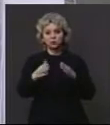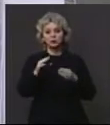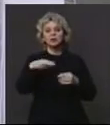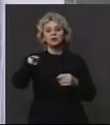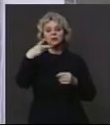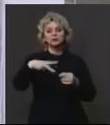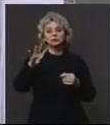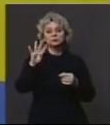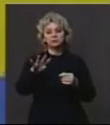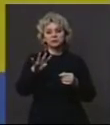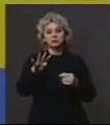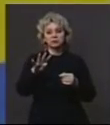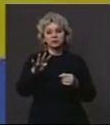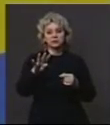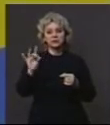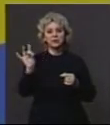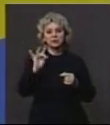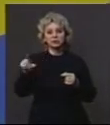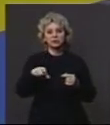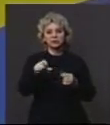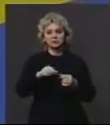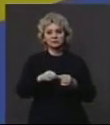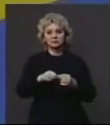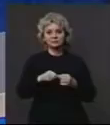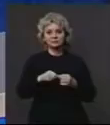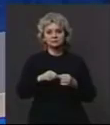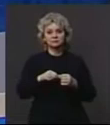Юлия Сурикова, Руслан Хамчиев, Дон 24, Ростов-на-Дону.